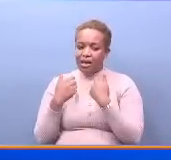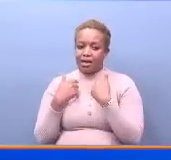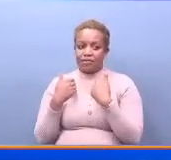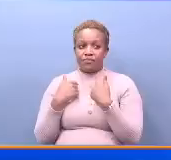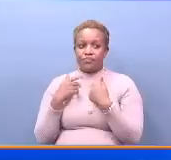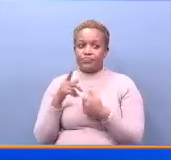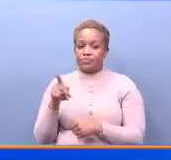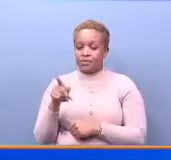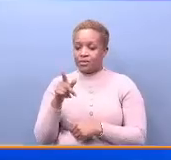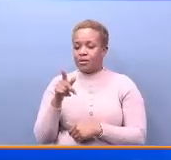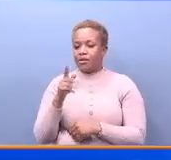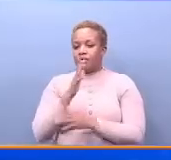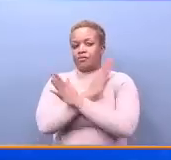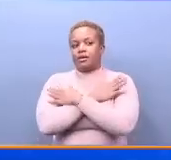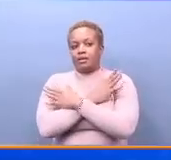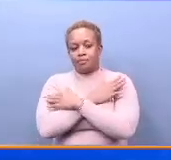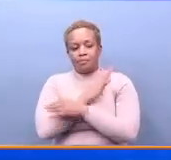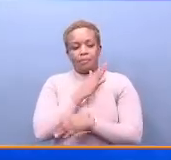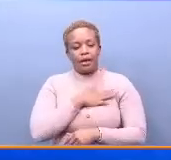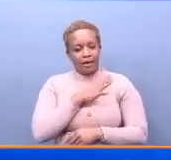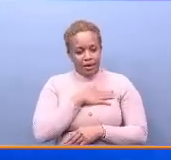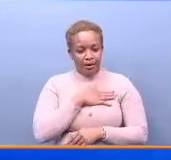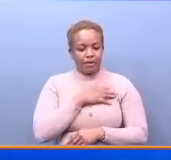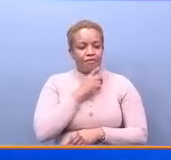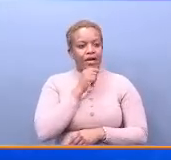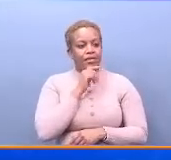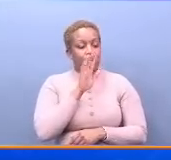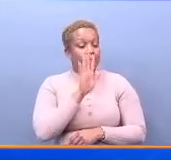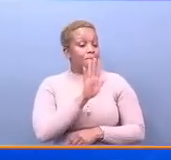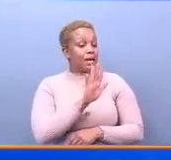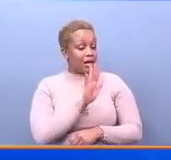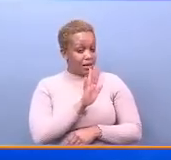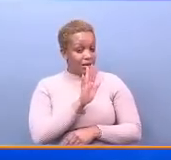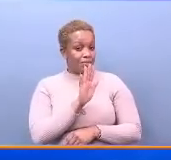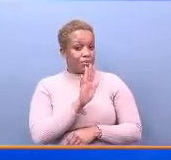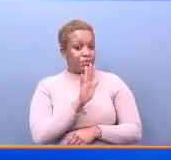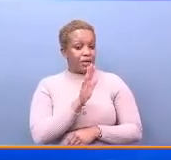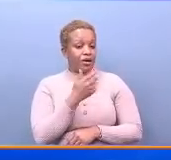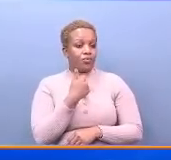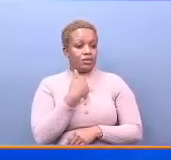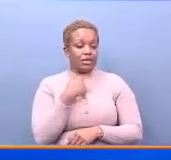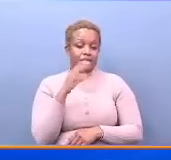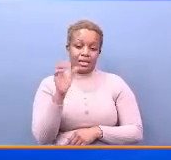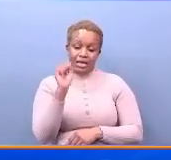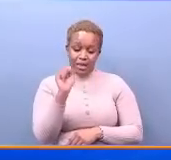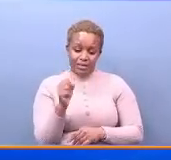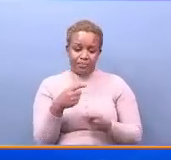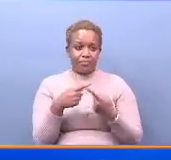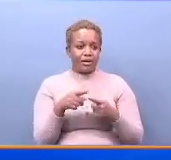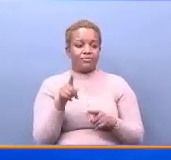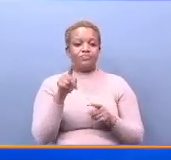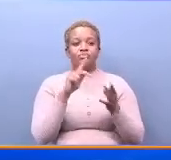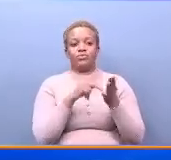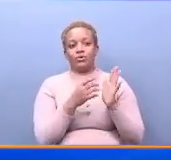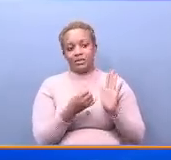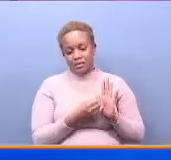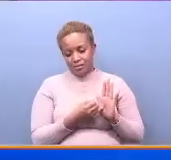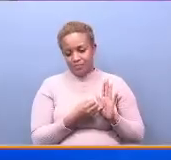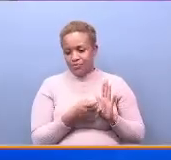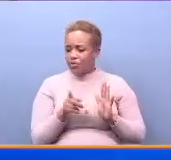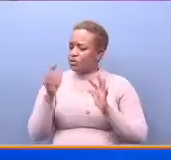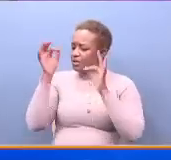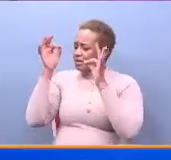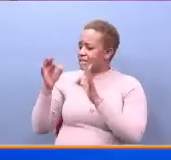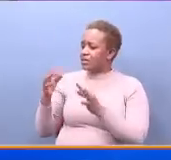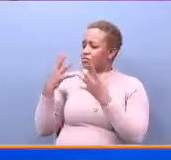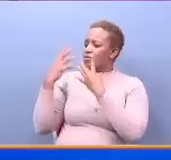mwenzangu yeye babake marehemu alikuwa waziri, nilikuwa namfanyia kazi na mwelewa babake alikuwa na roho nzuri. Mm-hmm. But yule ni project. Mbona hukaamua kwenda